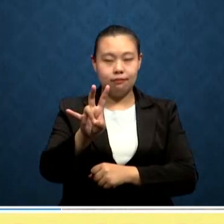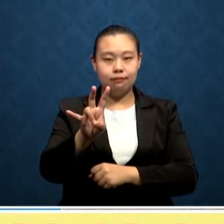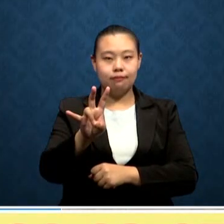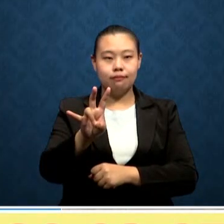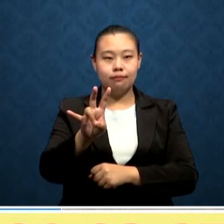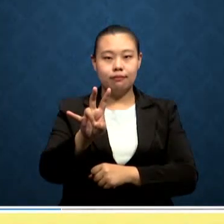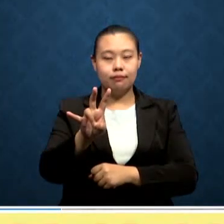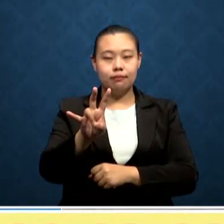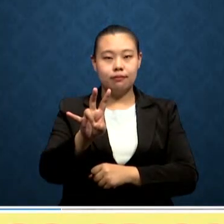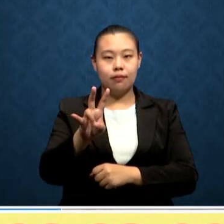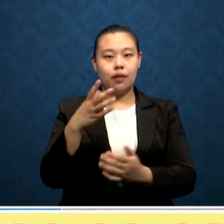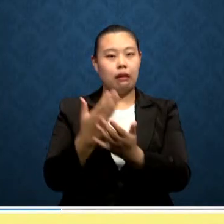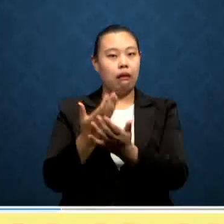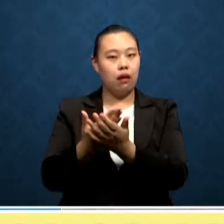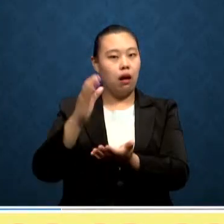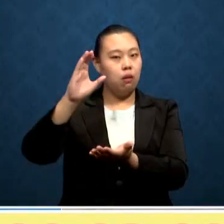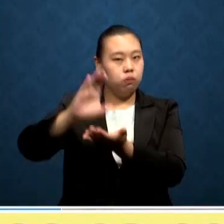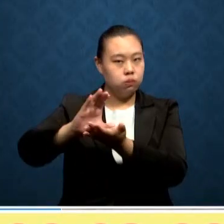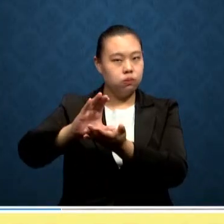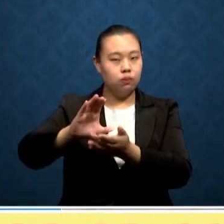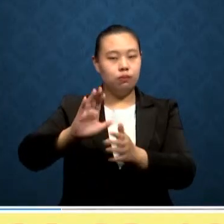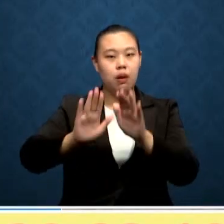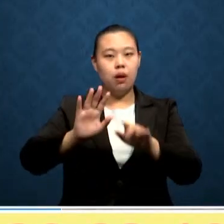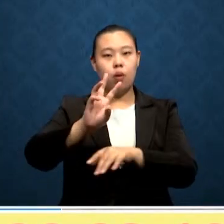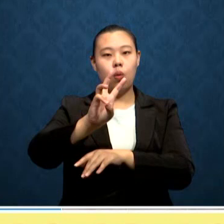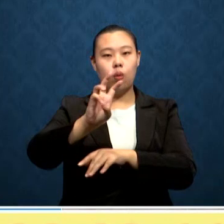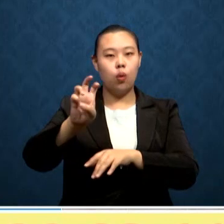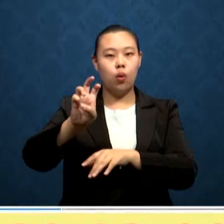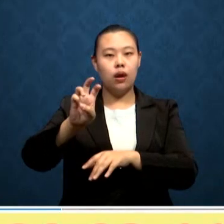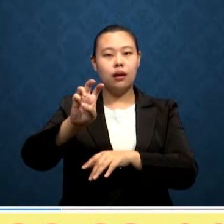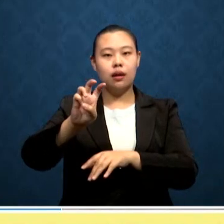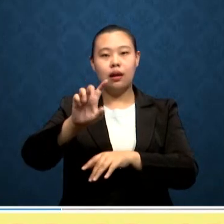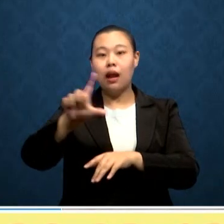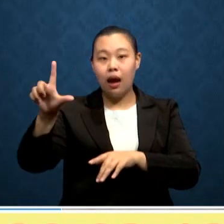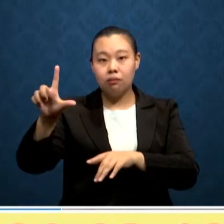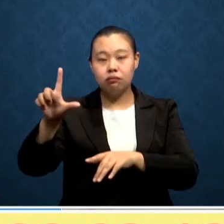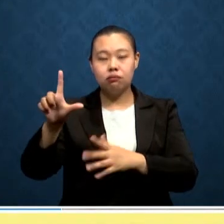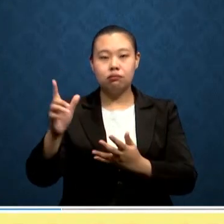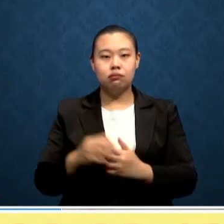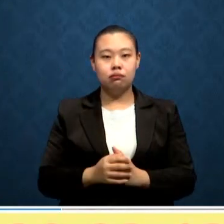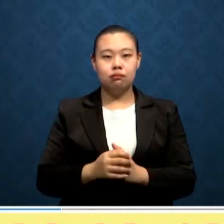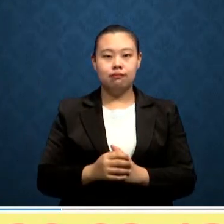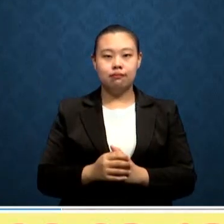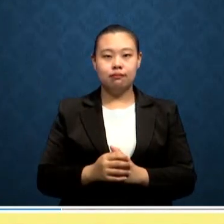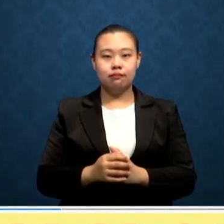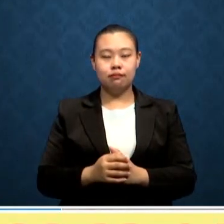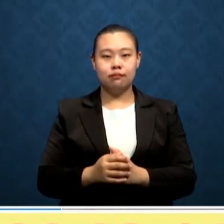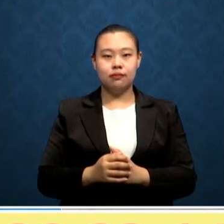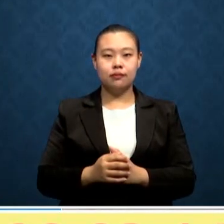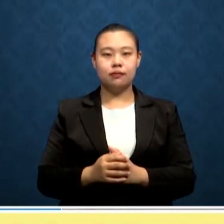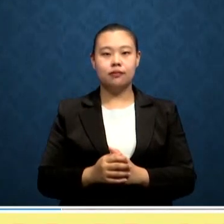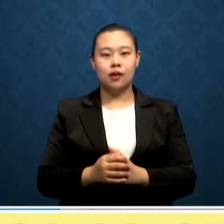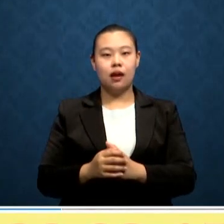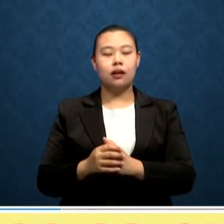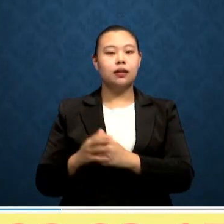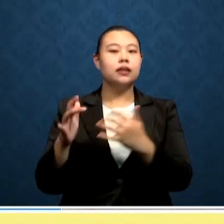ที่มีงบกองทุนพัฒนาถึง600ล้านภายใต้กรอบแนวคิดการสื่อสารใ